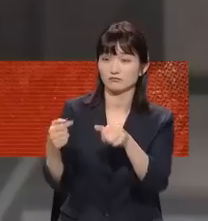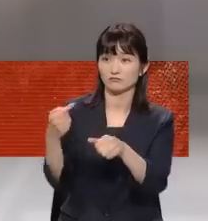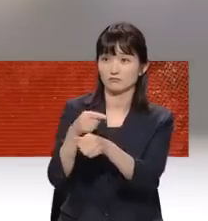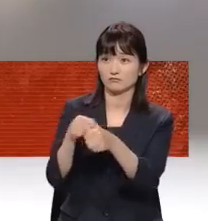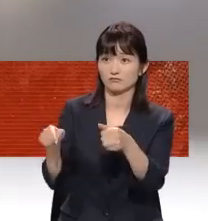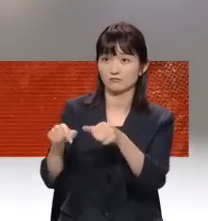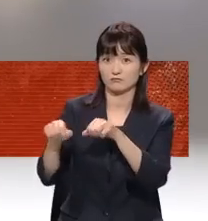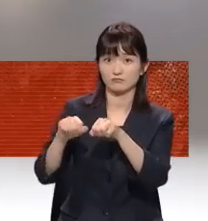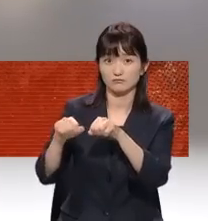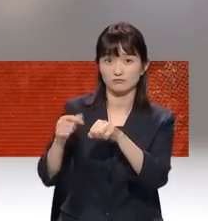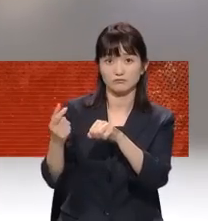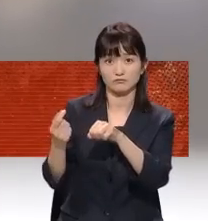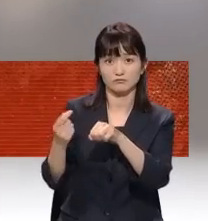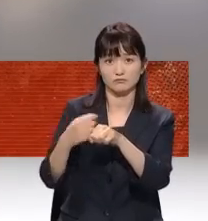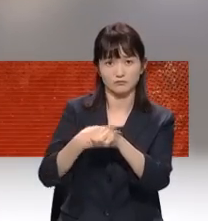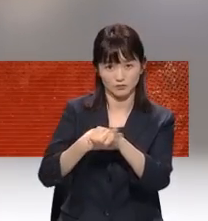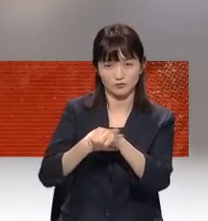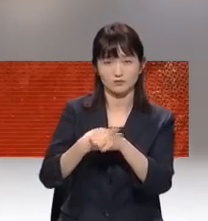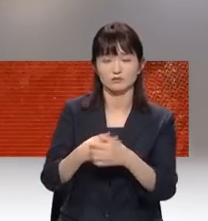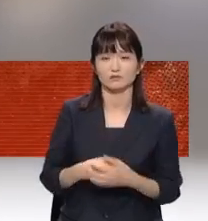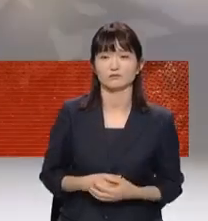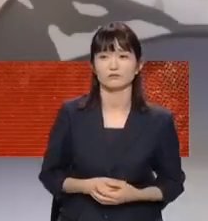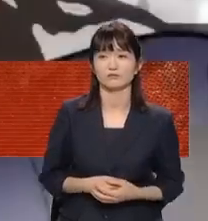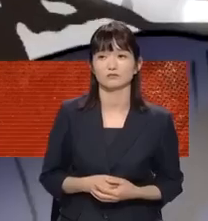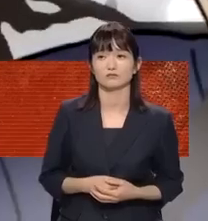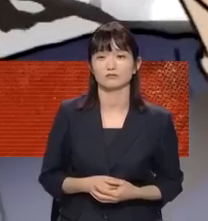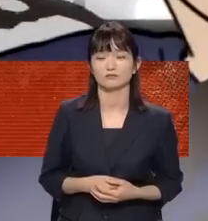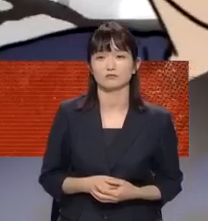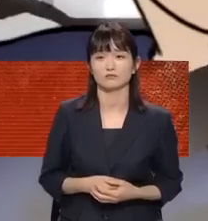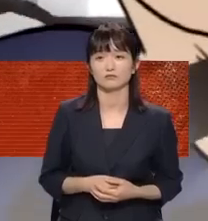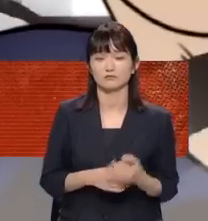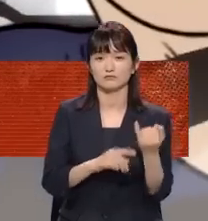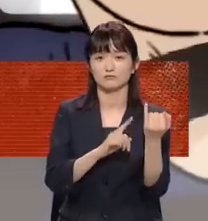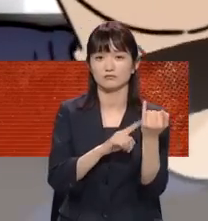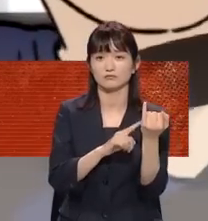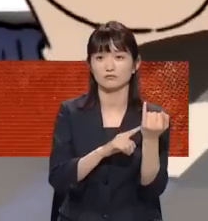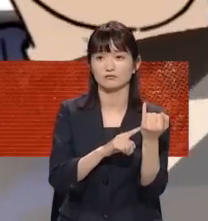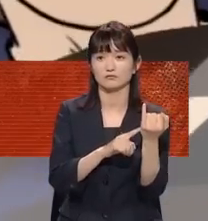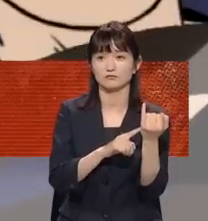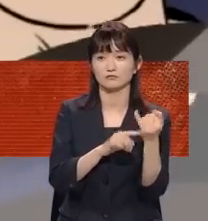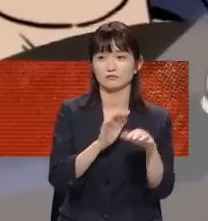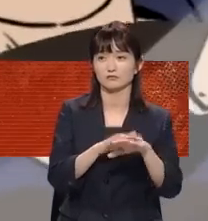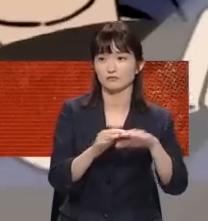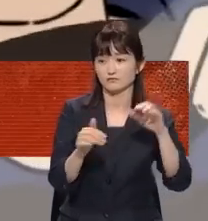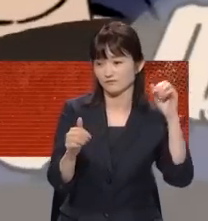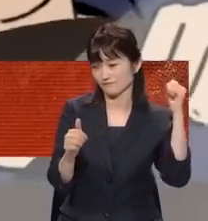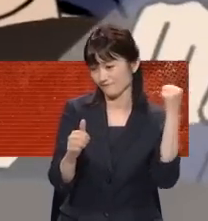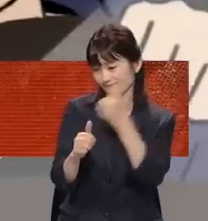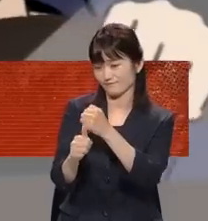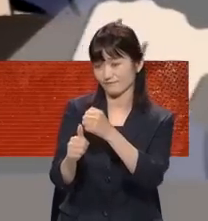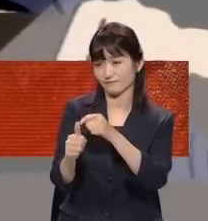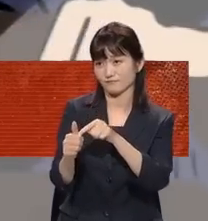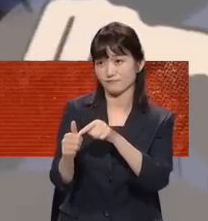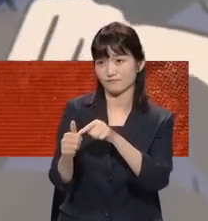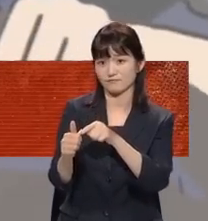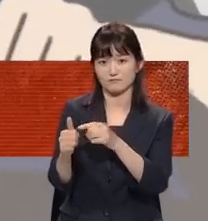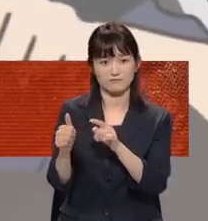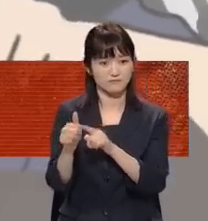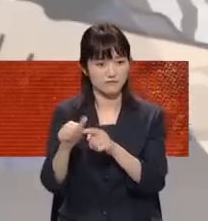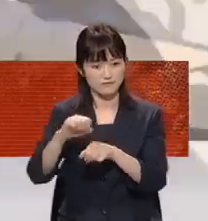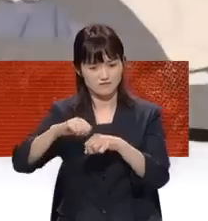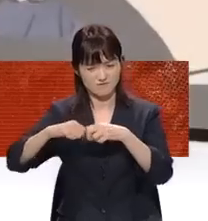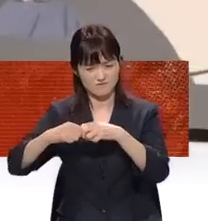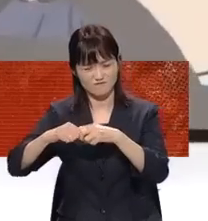할만큼 위험한 행동이죠 근데 그래도 어쨌든이 여자는 이제 손으로 때렸는데 제 남자는 발로